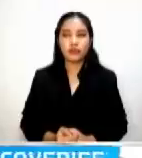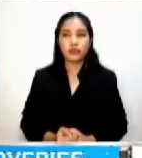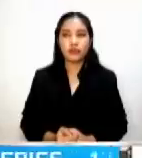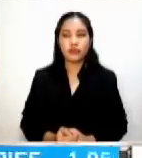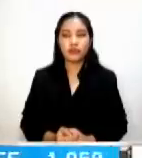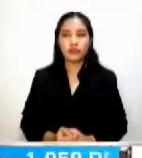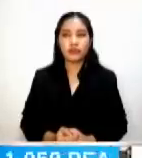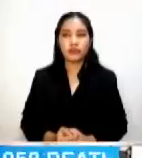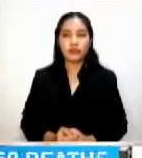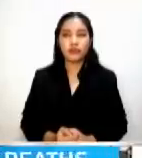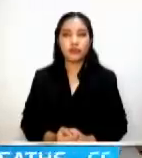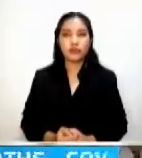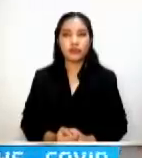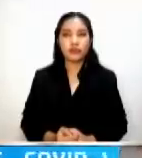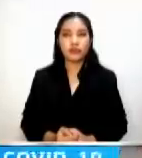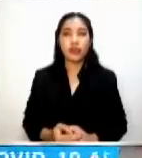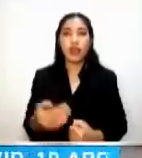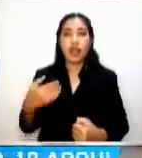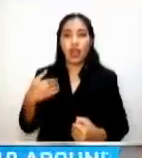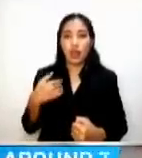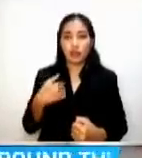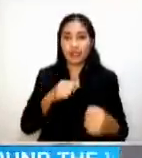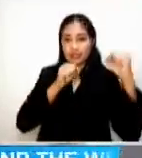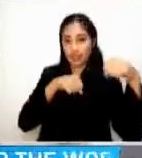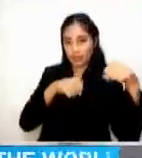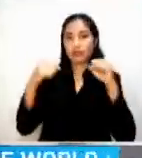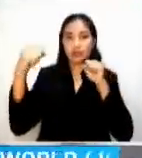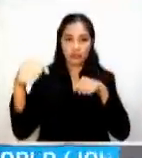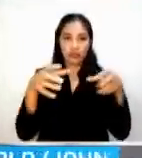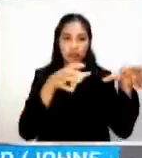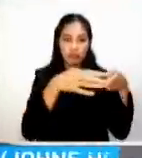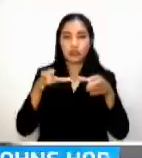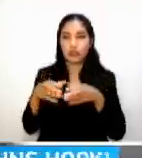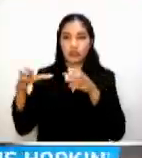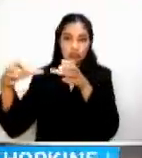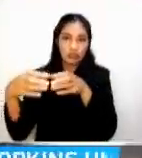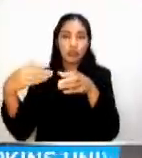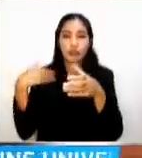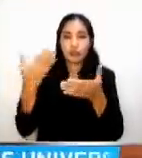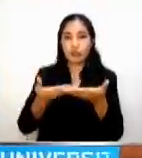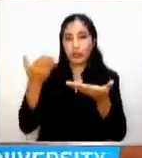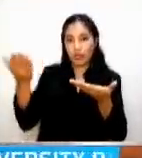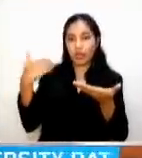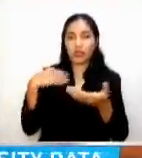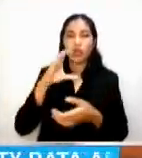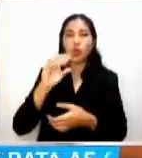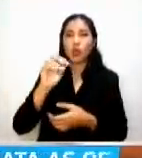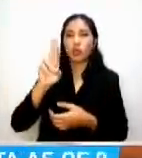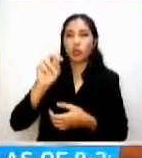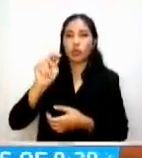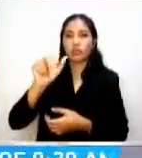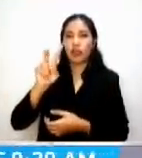Sa pamamagitan ng tripartite deal, nakabili ng kalahating milyong doses ng bakuna na CoronaVac ng Sinovac ang Federation of